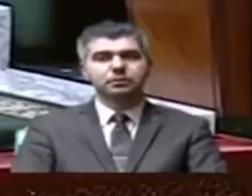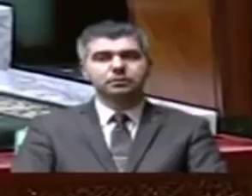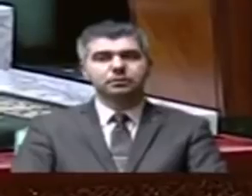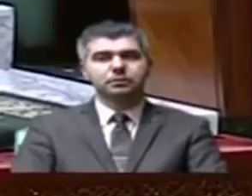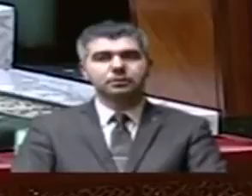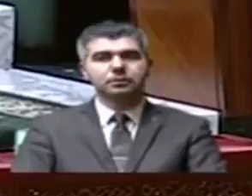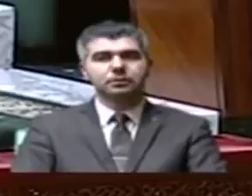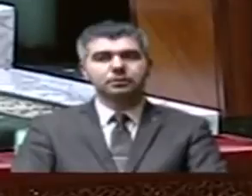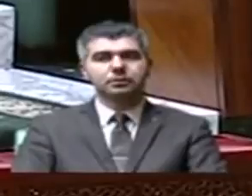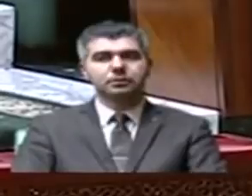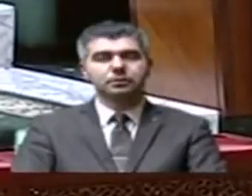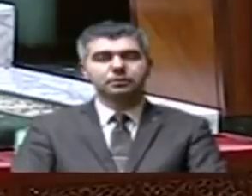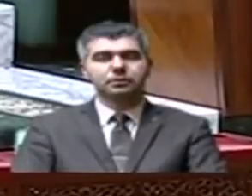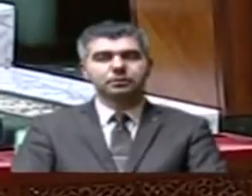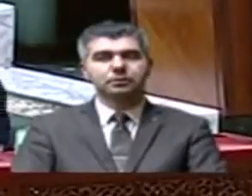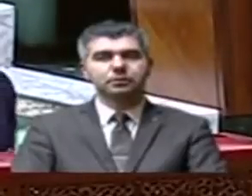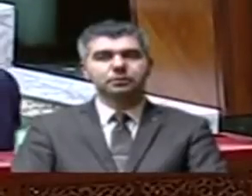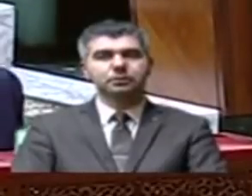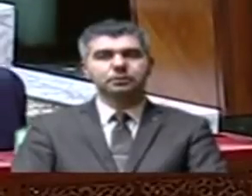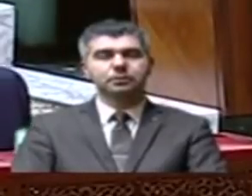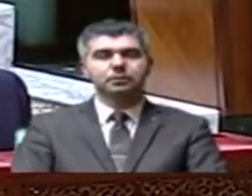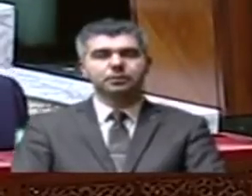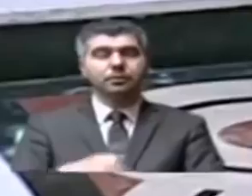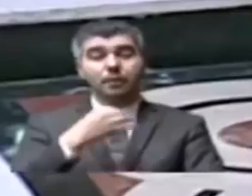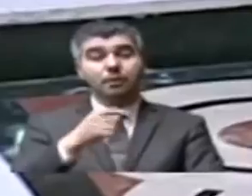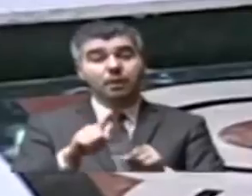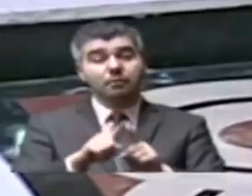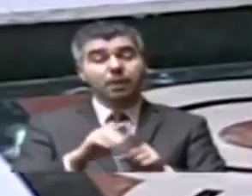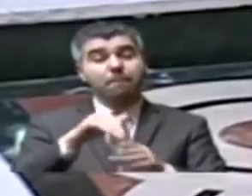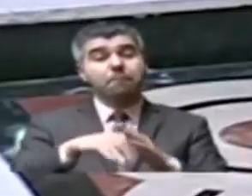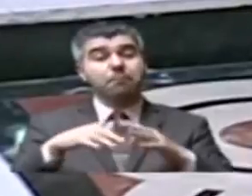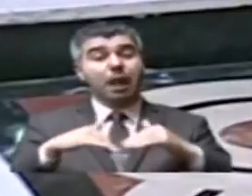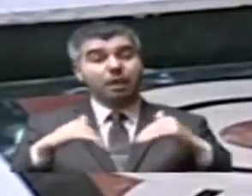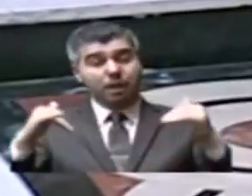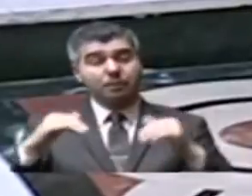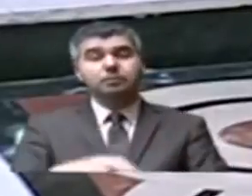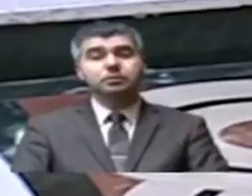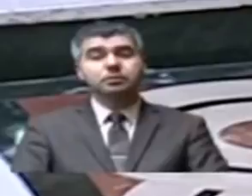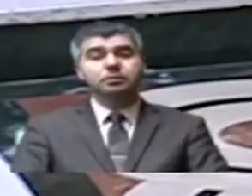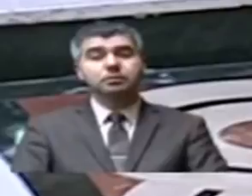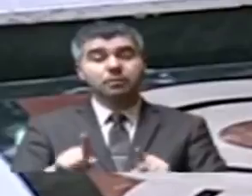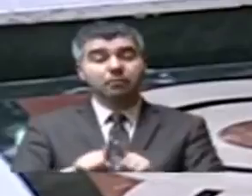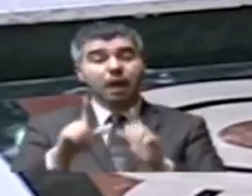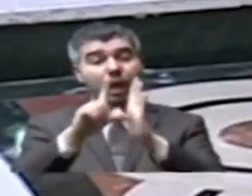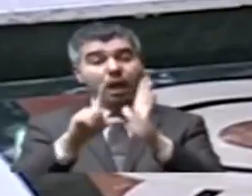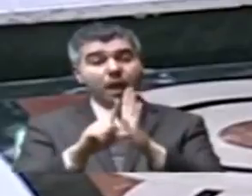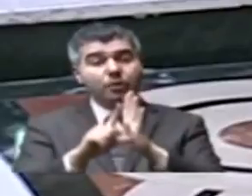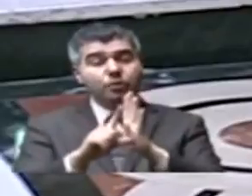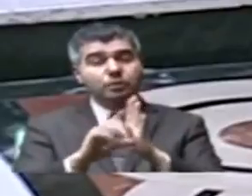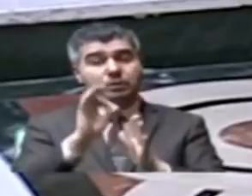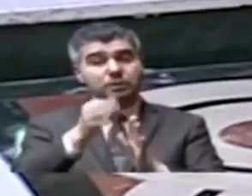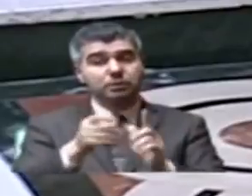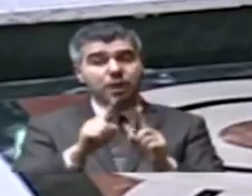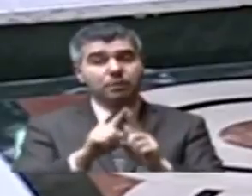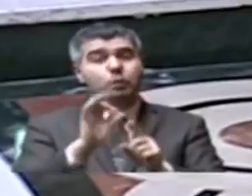تفضل سيد الوزير. فنقول أن البرلماني كذلك عنده مسؤولية، إلى القانون ما مزيانش راه من حق